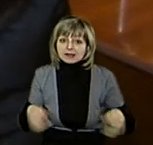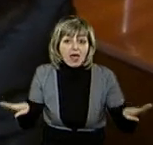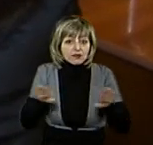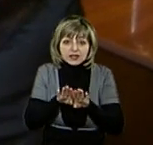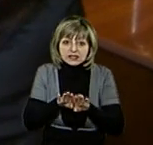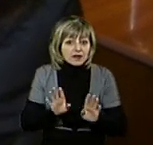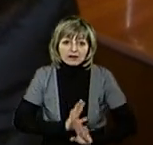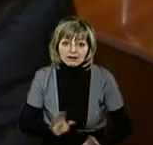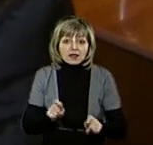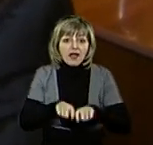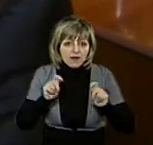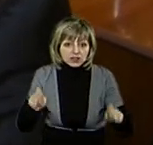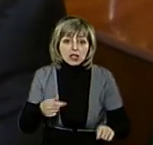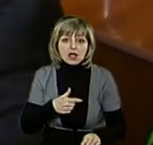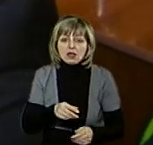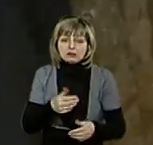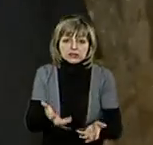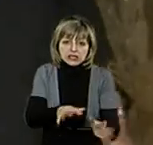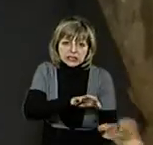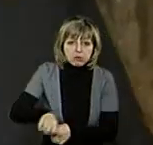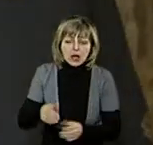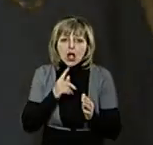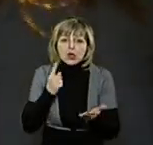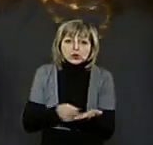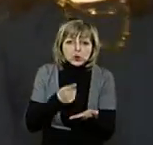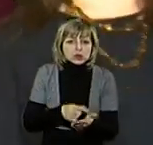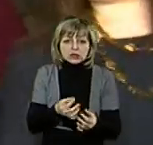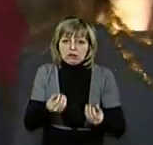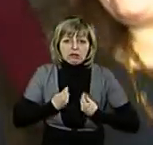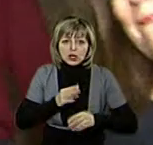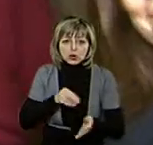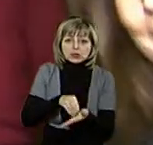Забрали зошит, не дають нам зареєструватися. Чому?